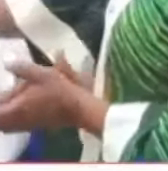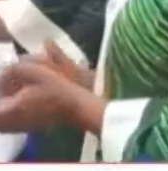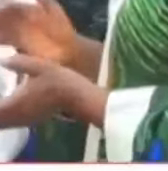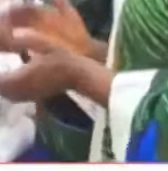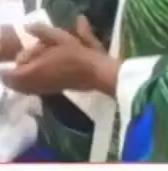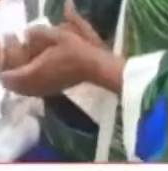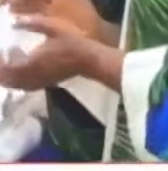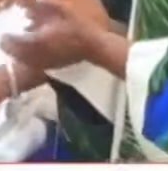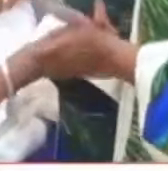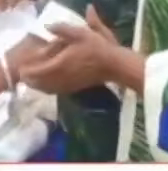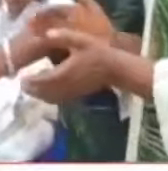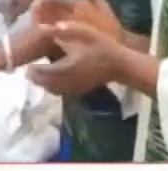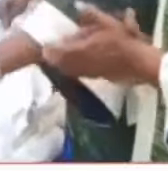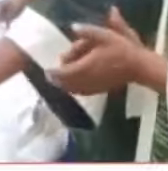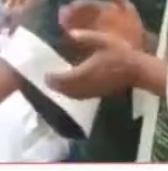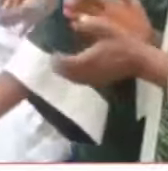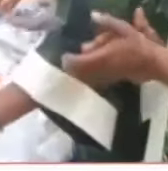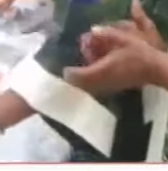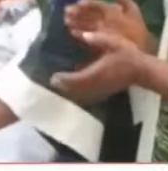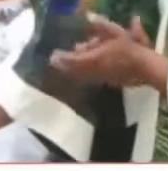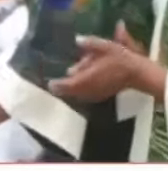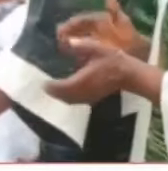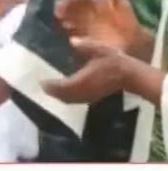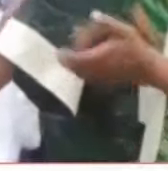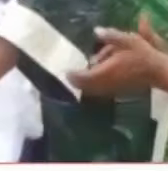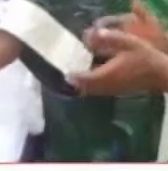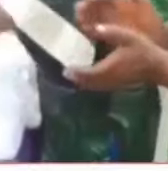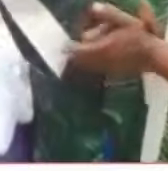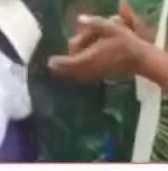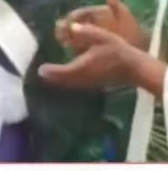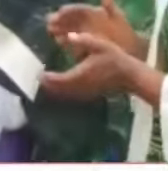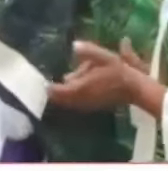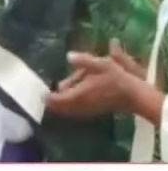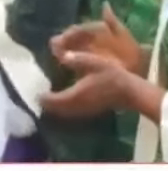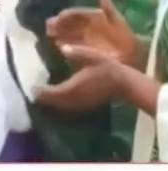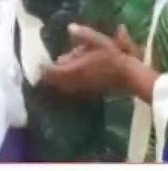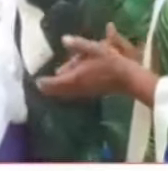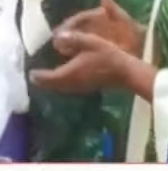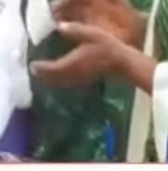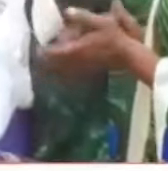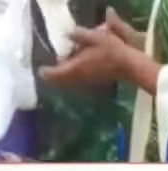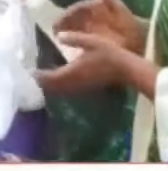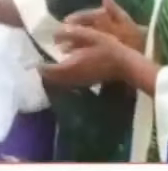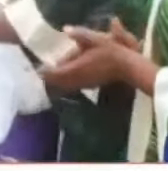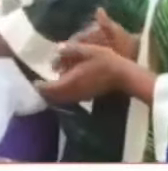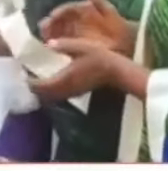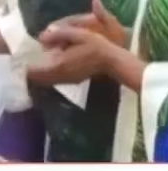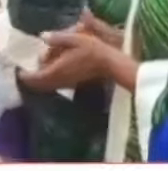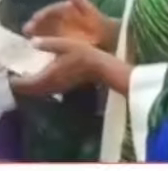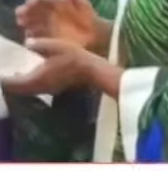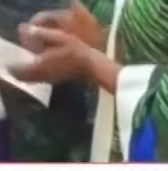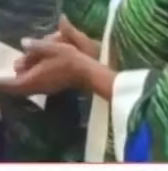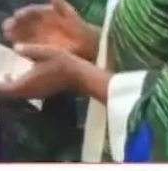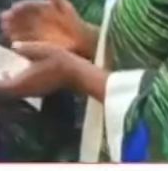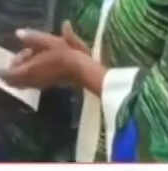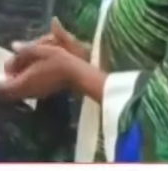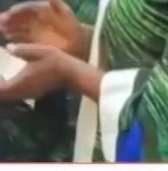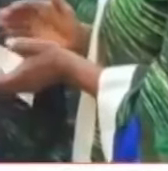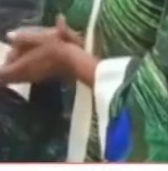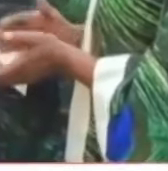embeera zaabwe. Bakuŋŋaanidde Makerereka Village bajaguliza olw'ebituukiddwako mu bbanga lino omuli okuyigiriza bannaabwe emirimu